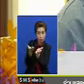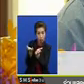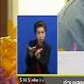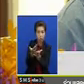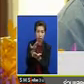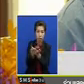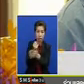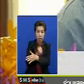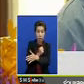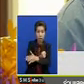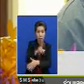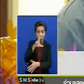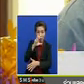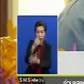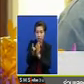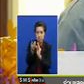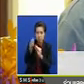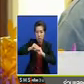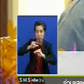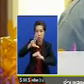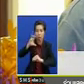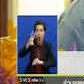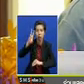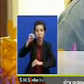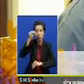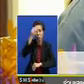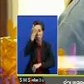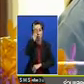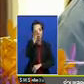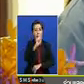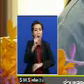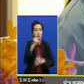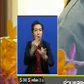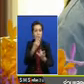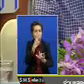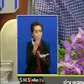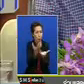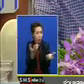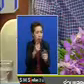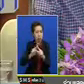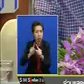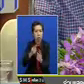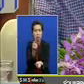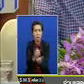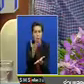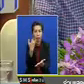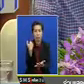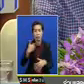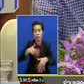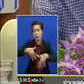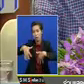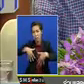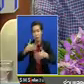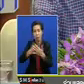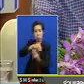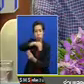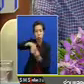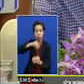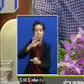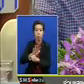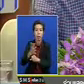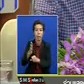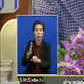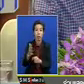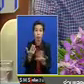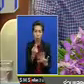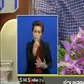ไป360บาท ค่ะเพราะว่าค่าของชีพต่างๆก็สูงขึ้นมานะคะประชาชนรายได้เลี้ยงชีพไม่เพียงพอแล้วค่ะเ